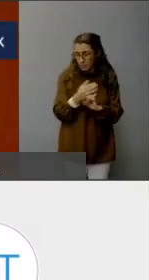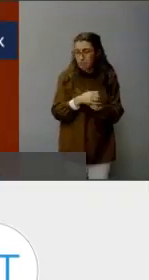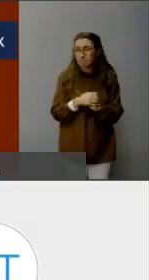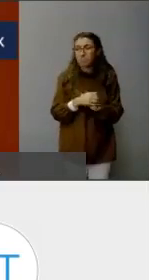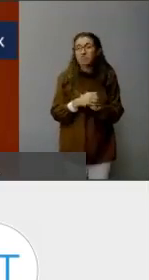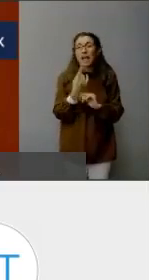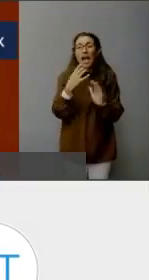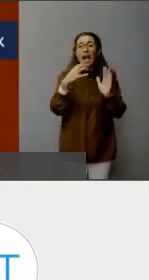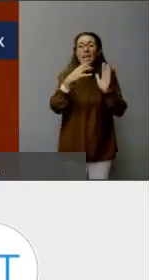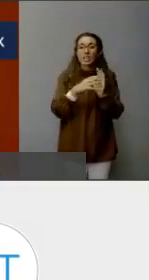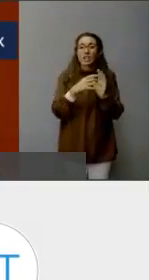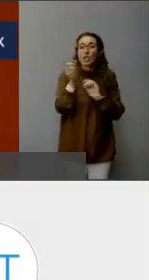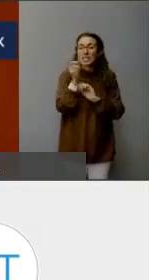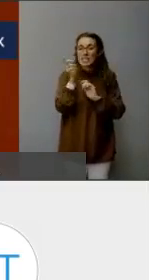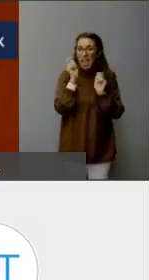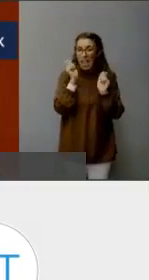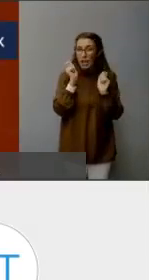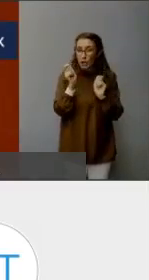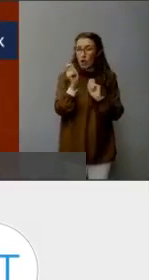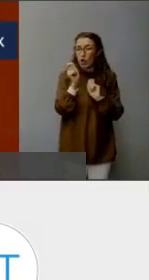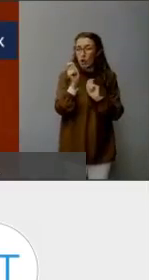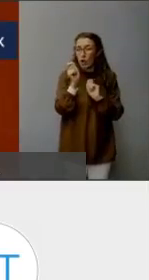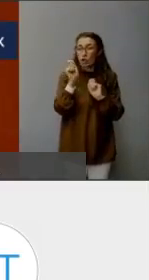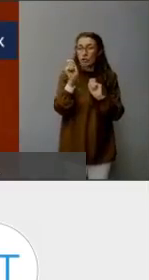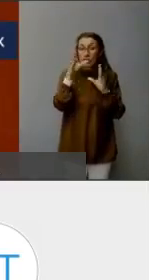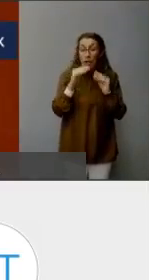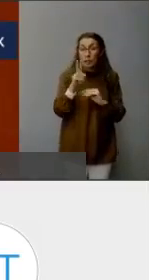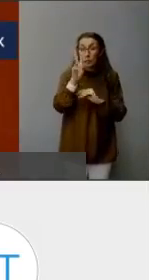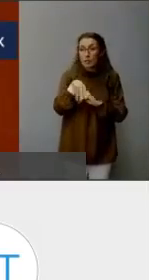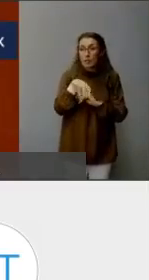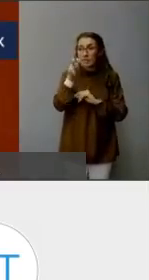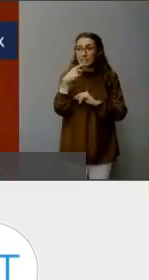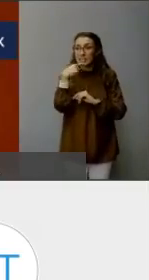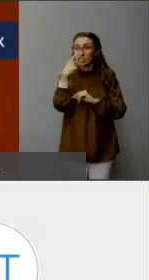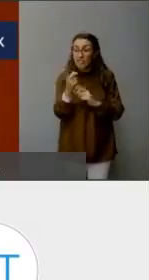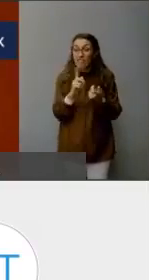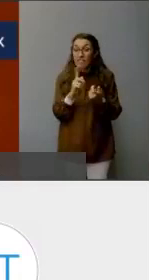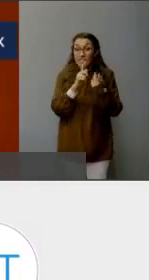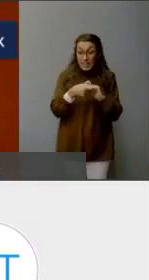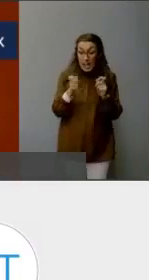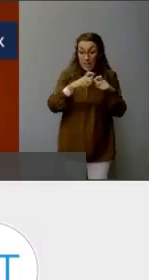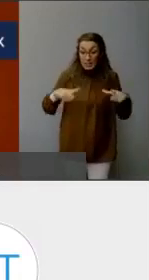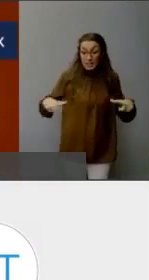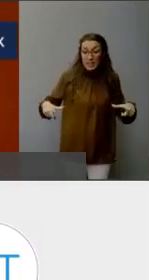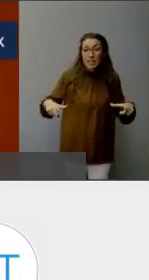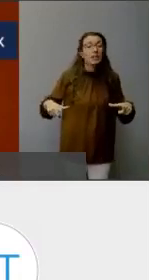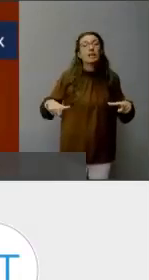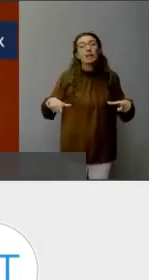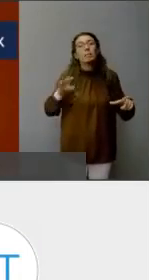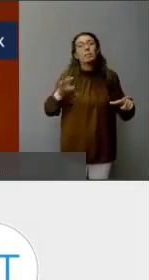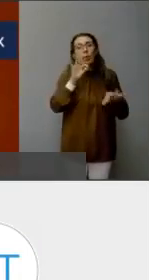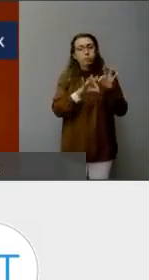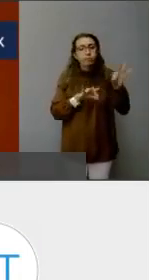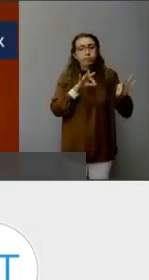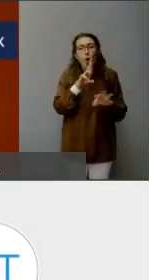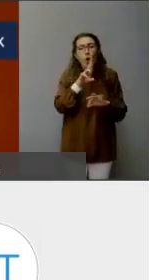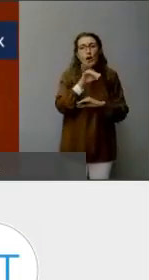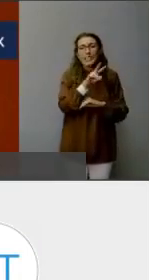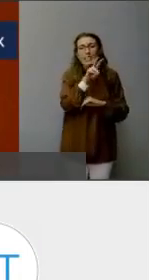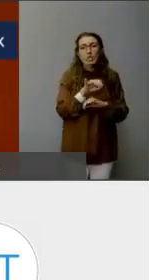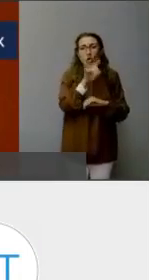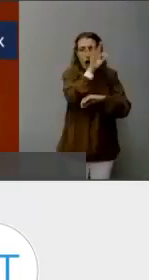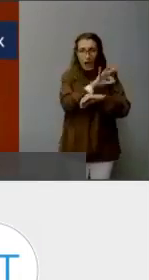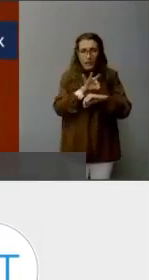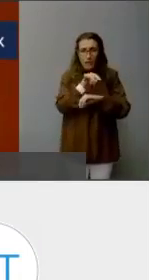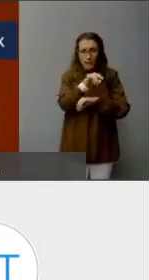articolo del secolo del 15 dicembre 2020 segnalava per variante urbanistica per l'area difese ma è stata curata dall'architetto silvia rizzo con lo condivide che